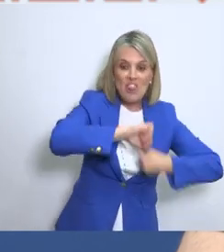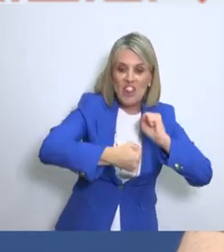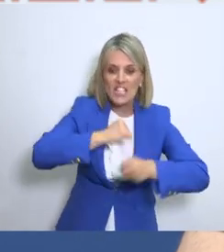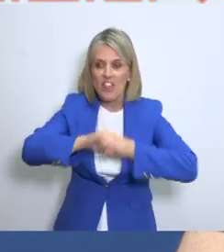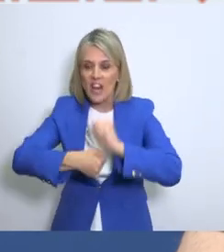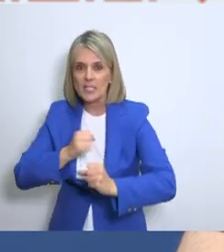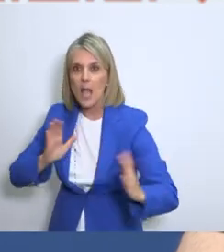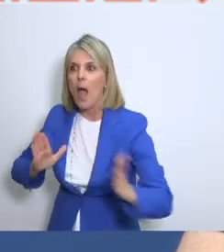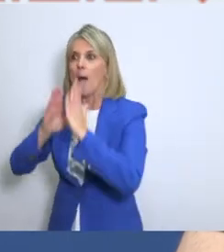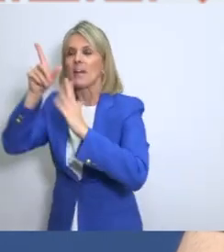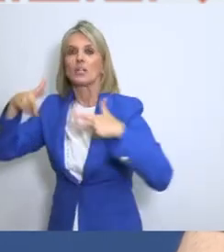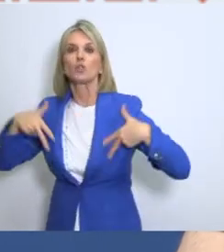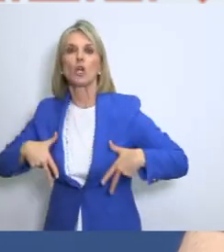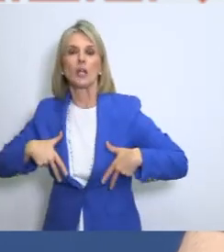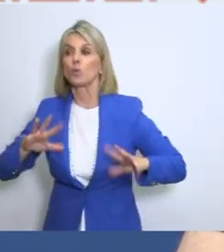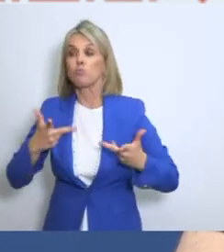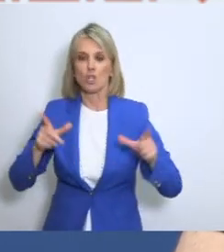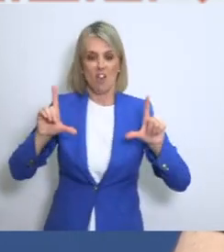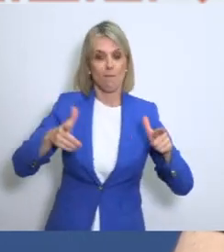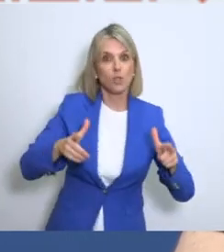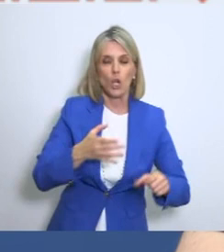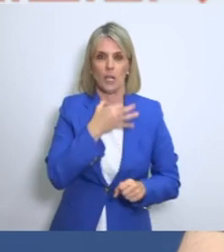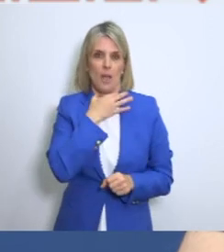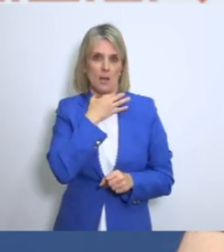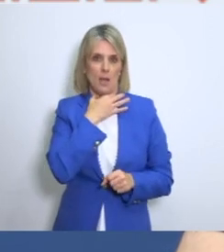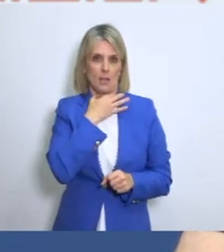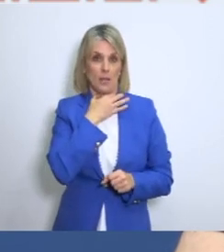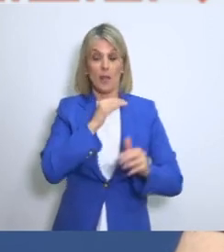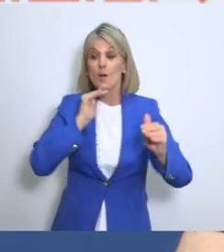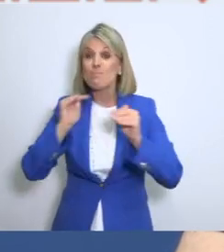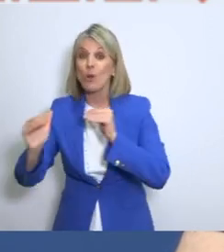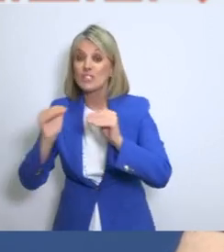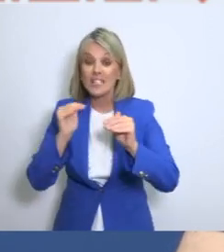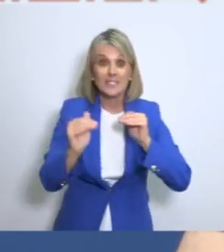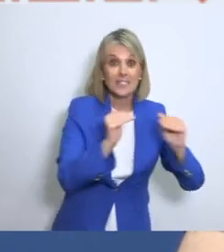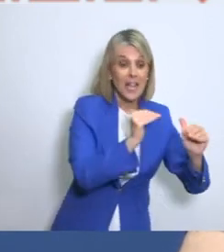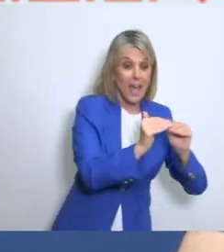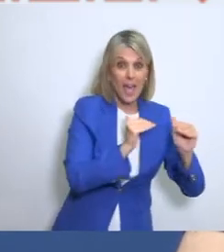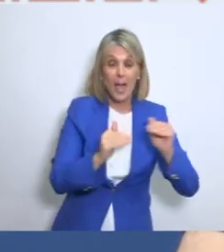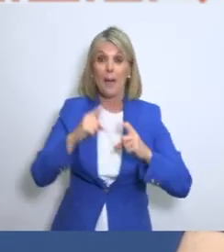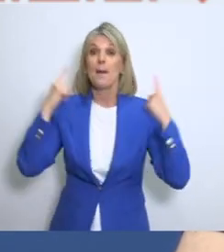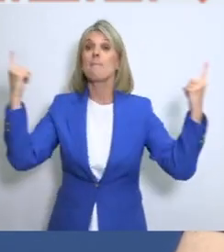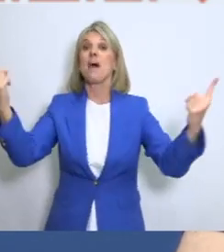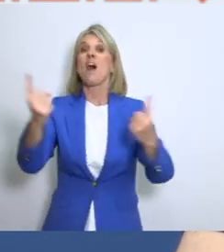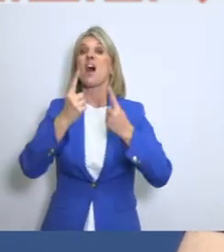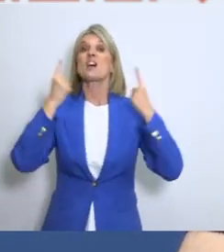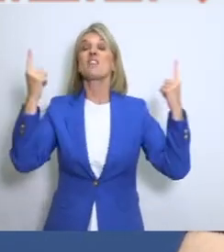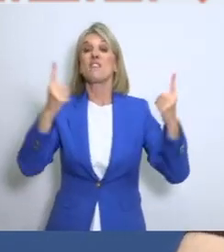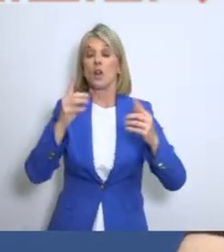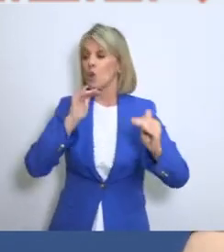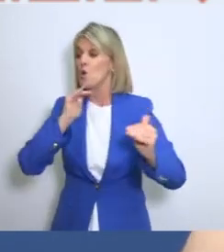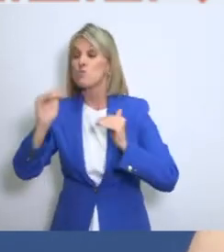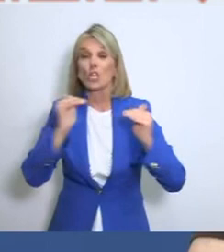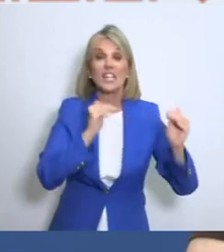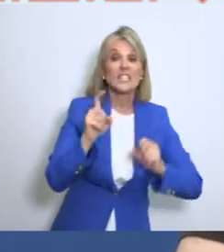έκτακτης ανάγκης και τη φτώχεια. Τέλος, να προστατέψουμε το περιβάλλον και τη ζωή από την καταστροφή του καπιταλιστικού